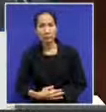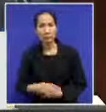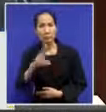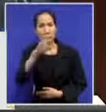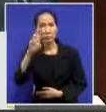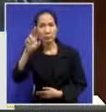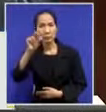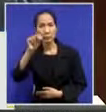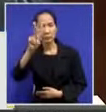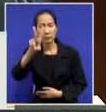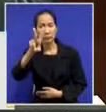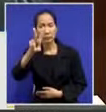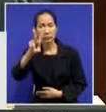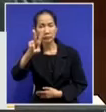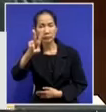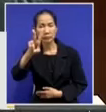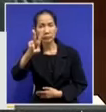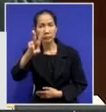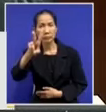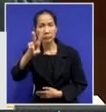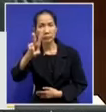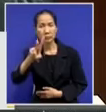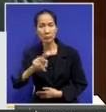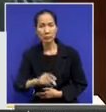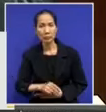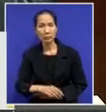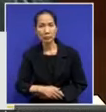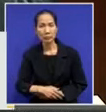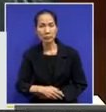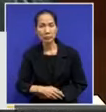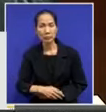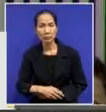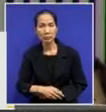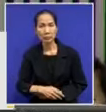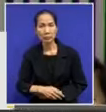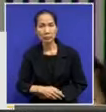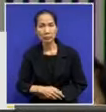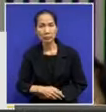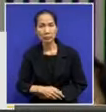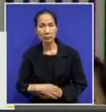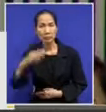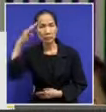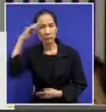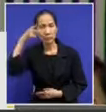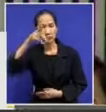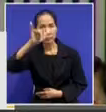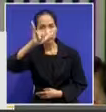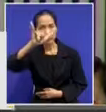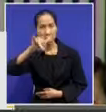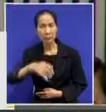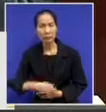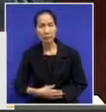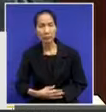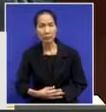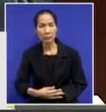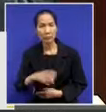632พลอากาศเอกสุจินแช่มช้อย พลเอกประยุทธ์จันทร์โอชาครับ